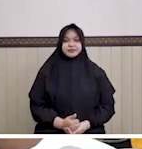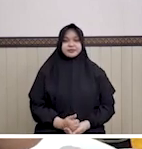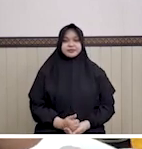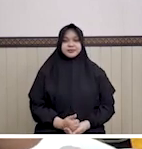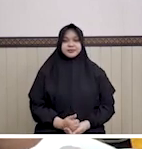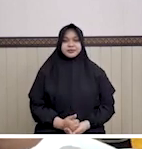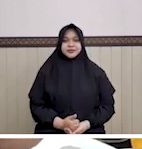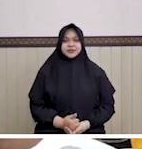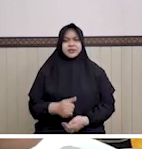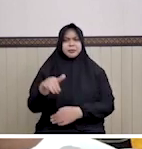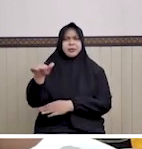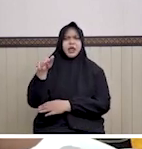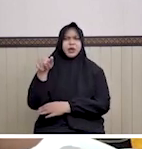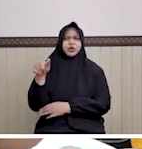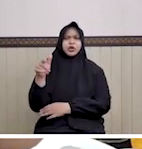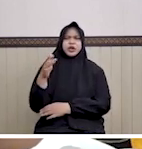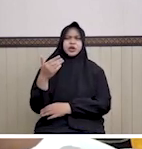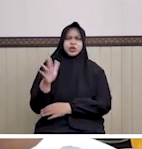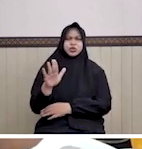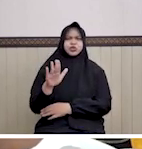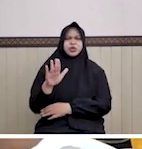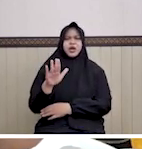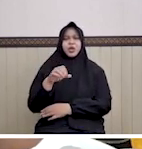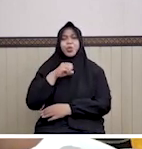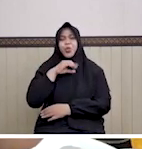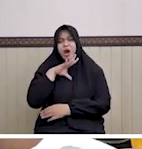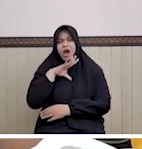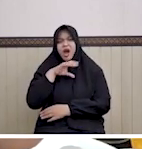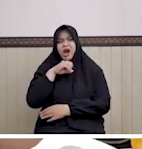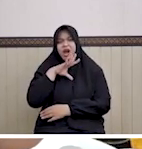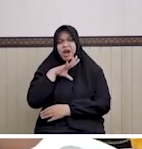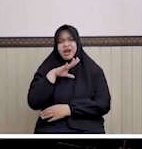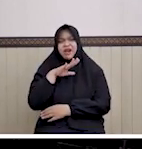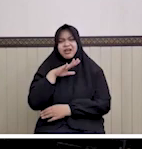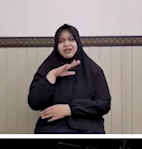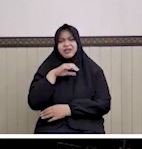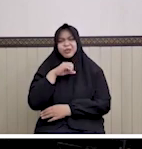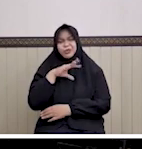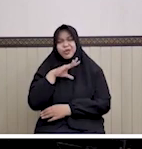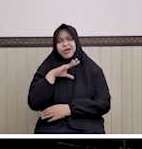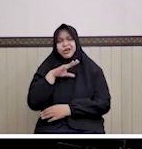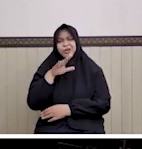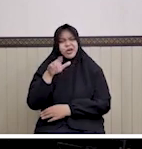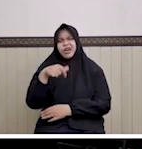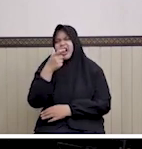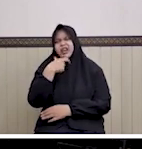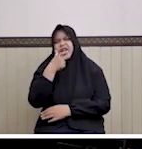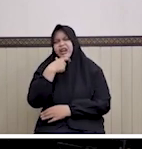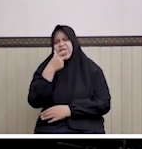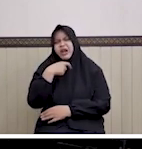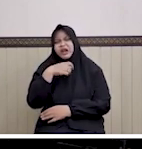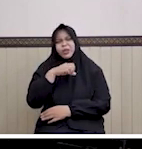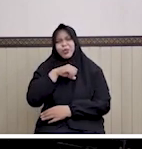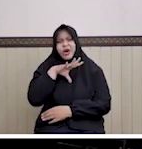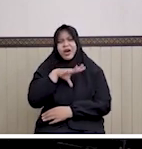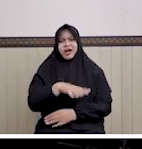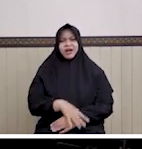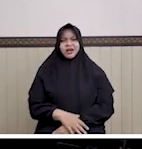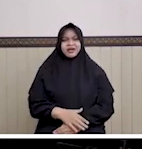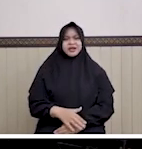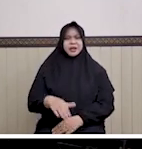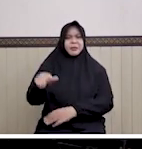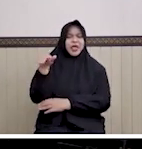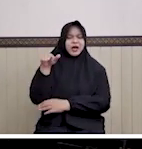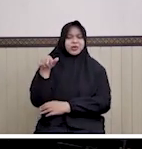pelakunya itu us Mas sudah usia lanjut Jalan Cut us Ya udah kakak tua kakek tua kakek